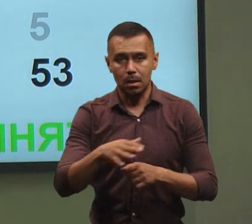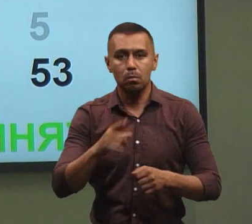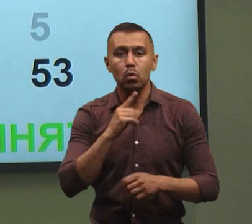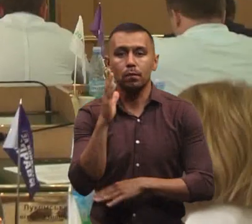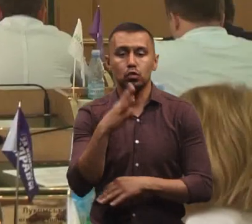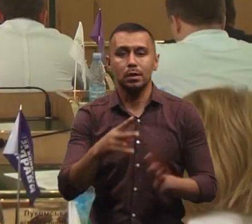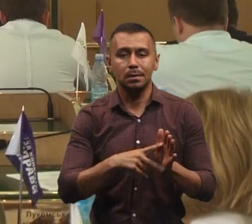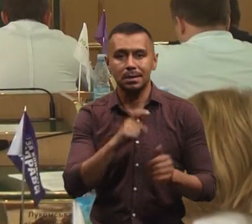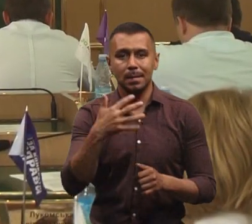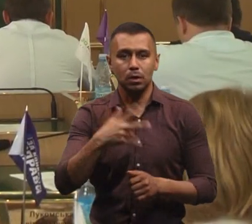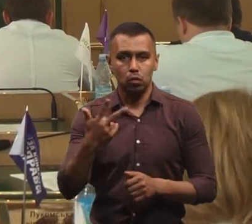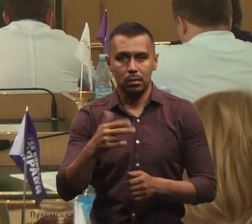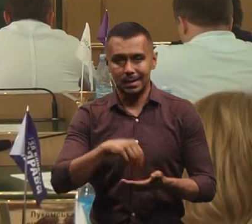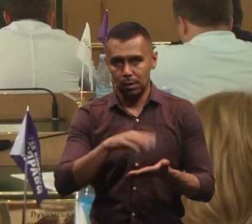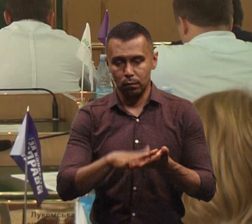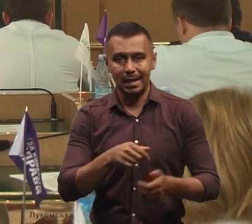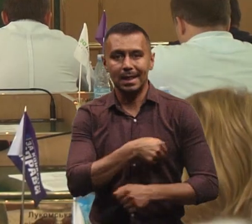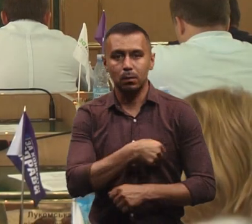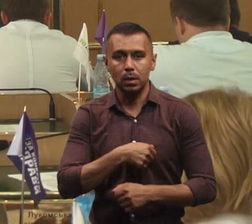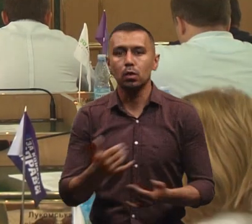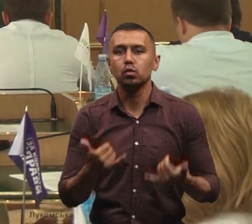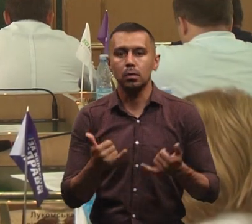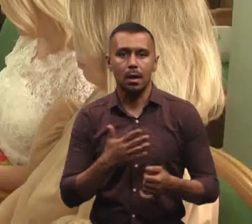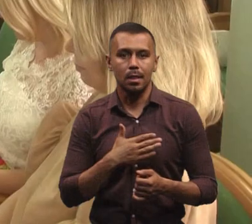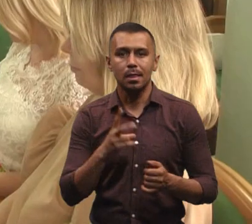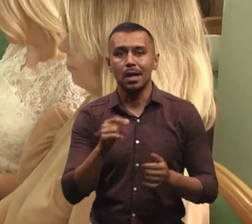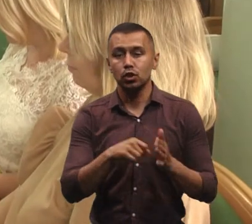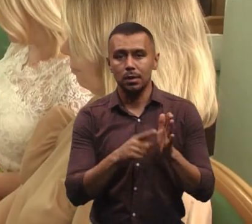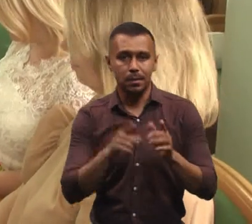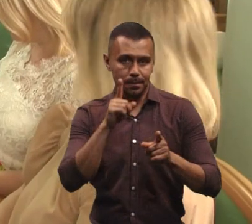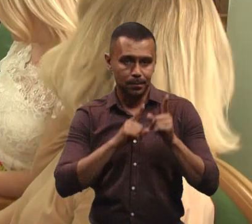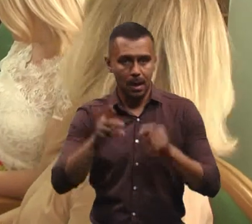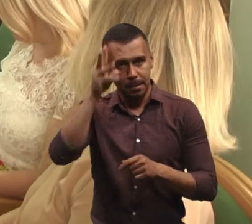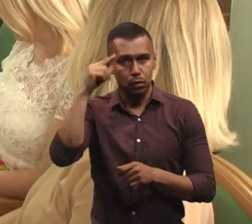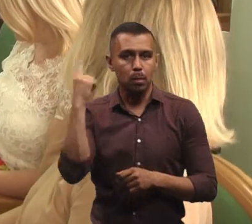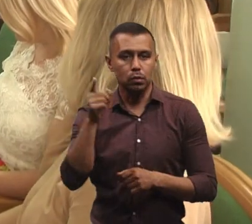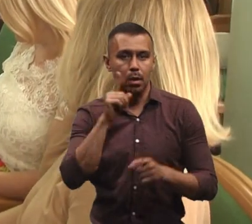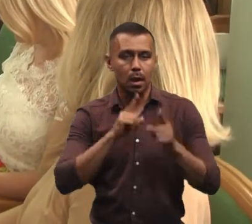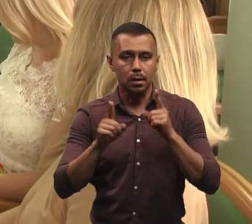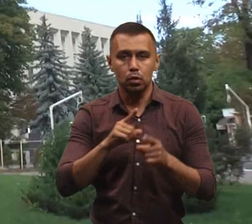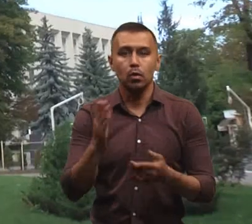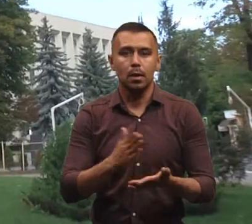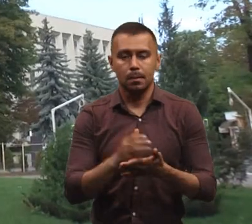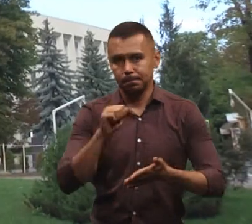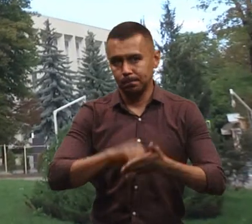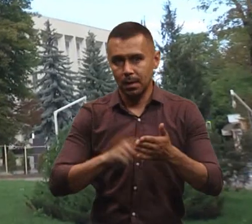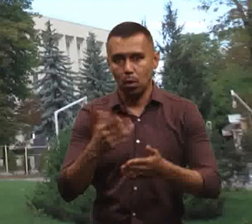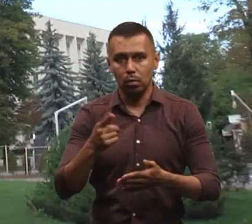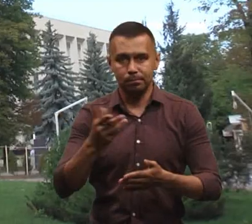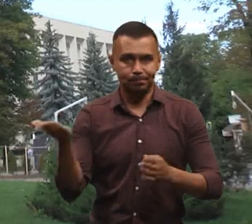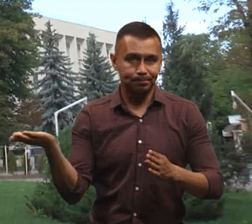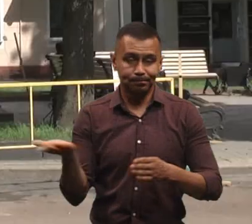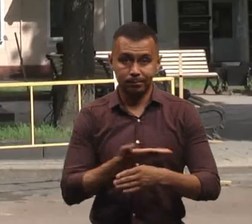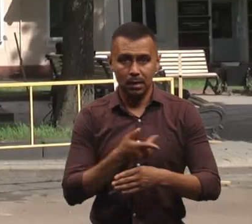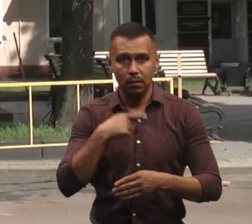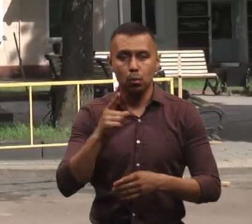із 53 зареєстрованих депутатів. Сьогодні на 16-й сесії Хмельницької обласної ради, що є підставою для його зрізання.